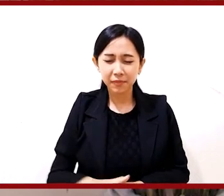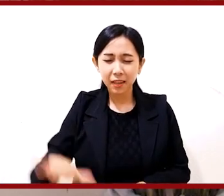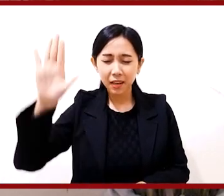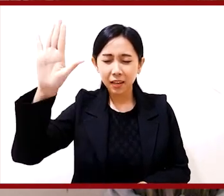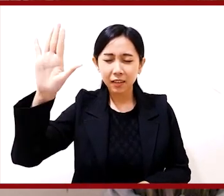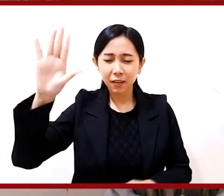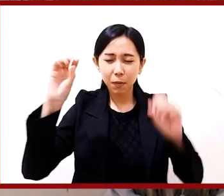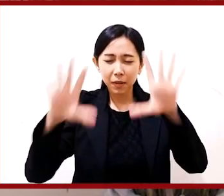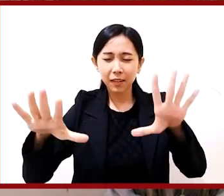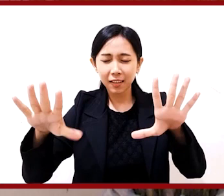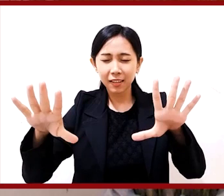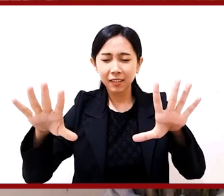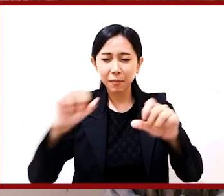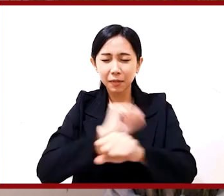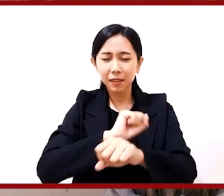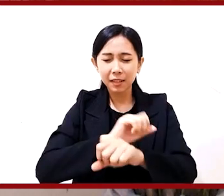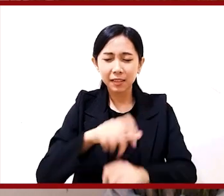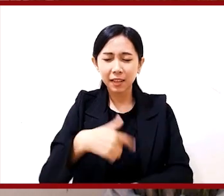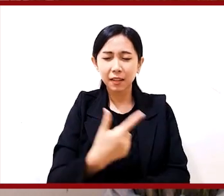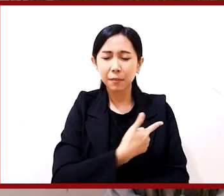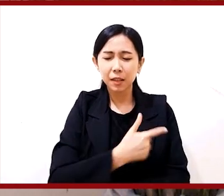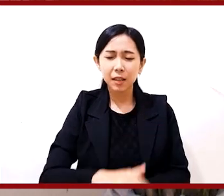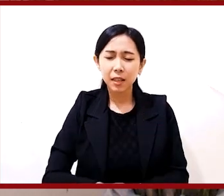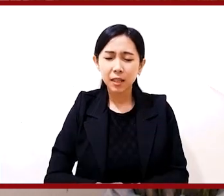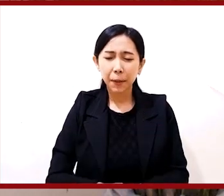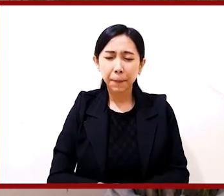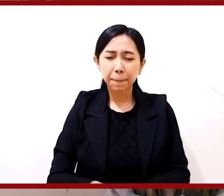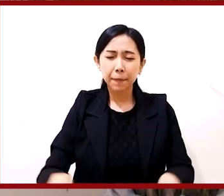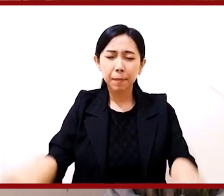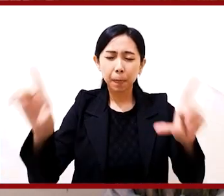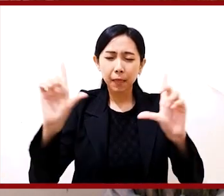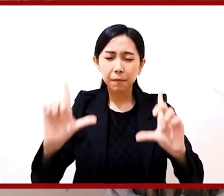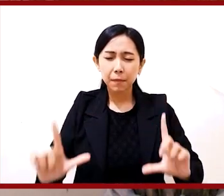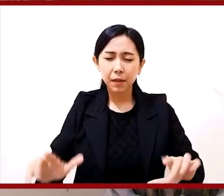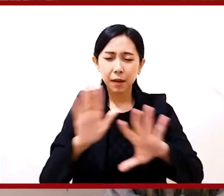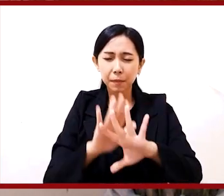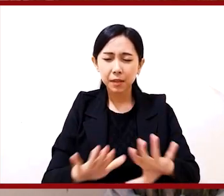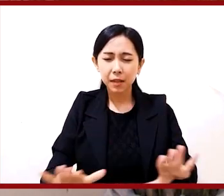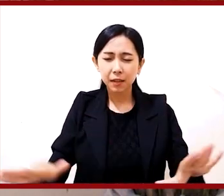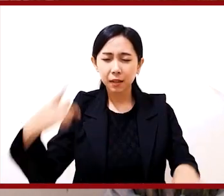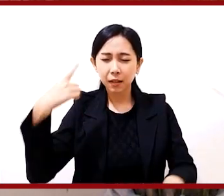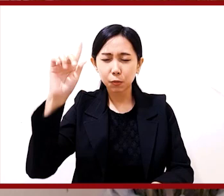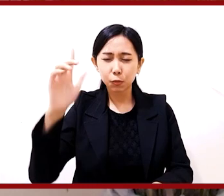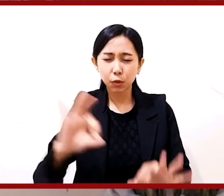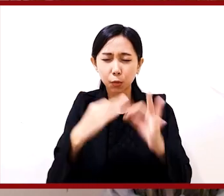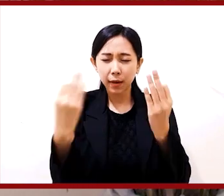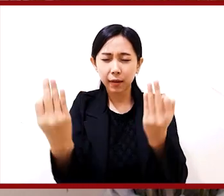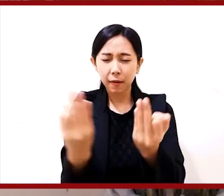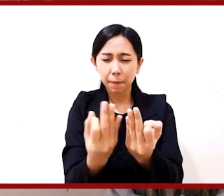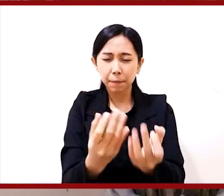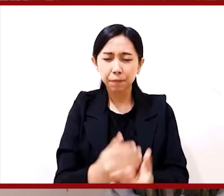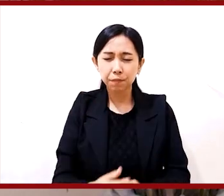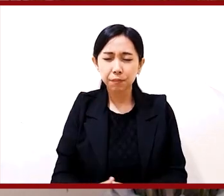Kiranya Engkau memberkati setiap usaha dan pekerjaan kami, memberikan kerukunan dan damai sejahtera bagi setiap